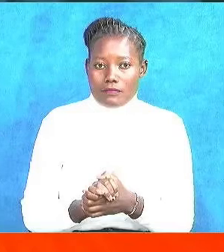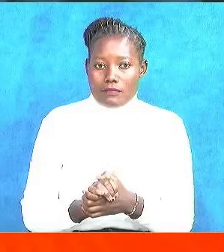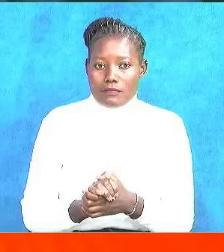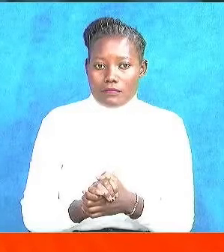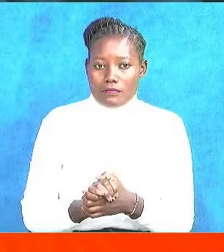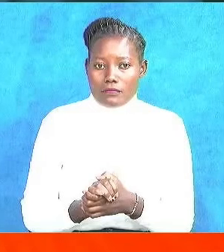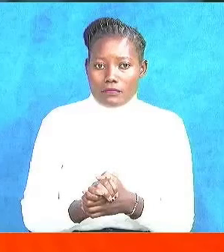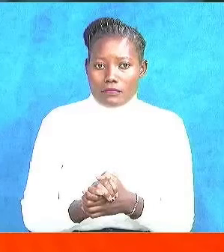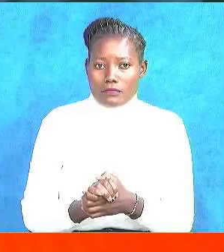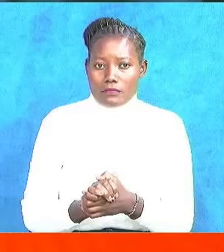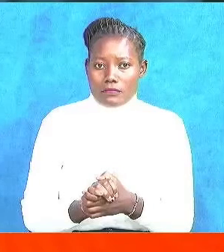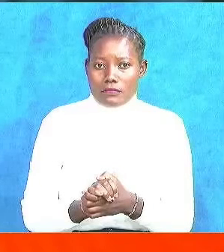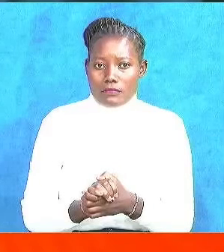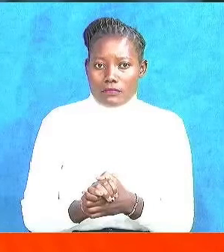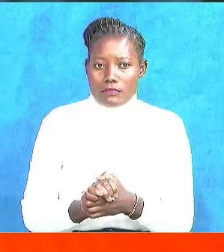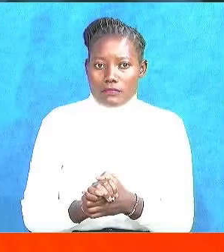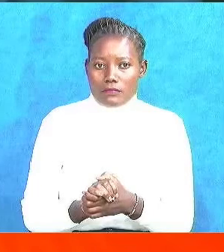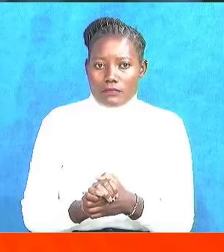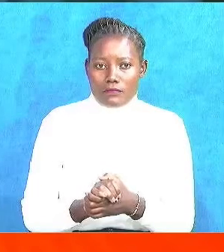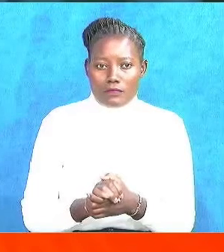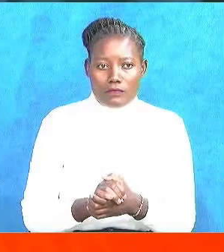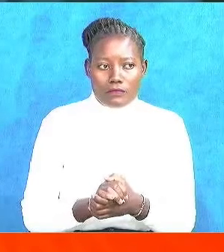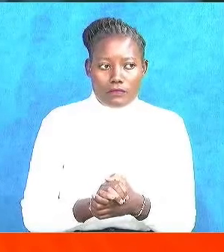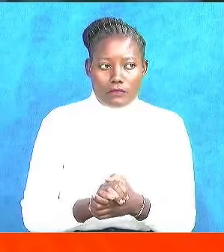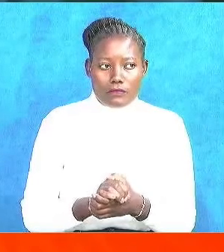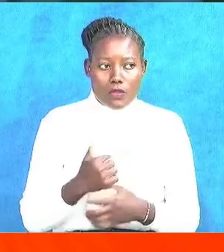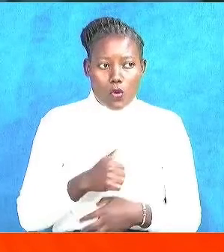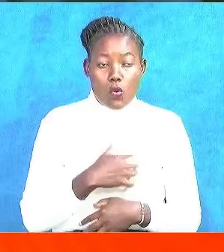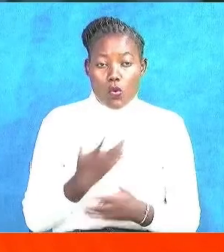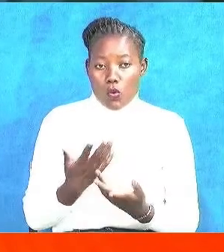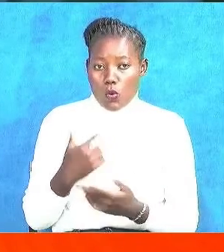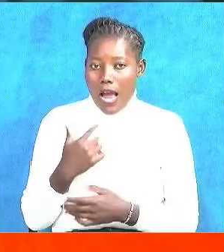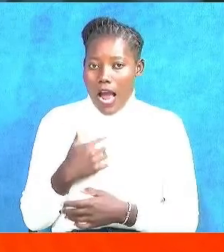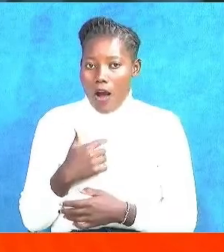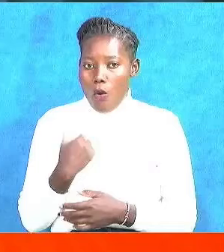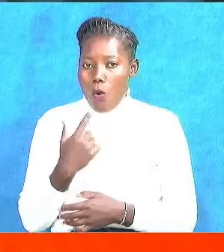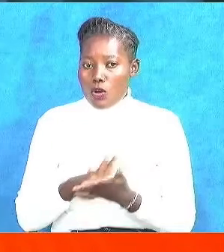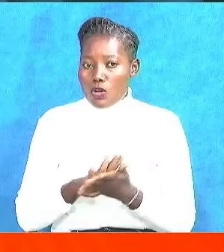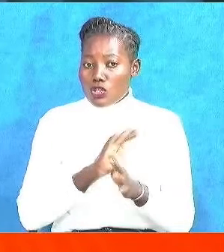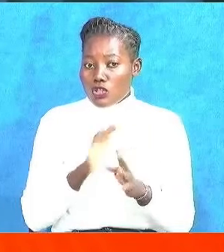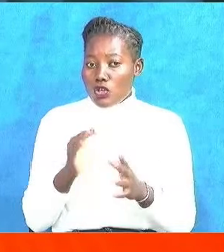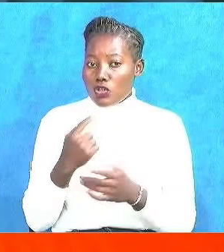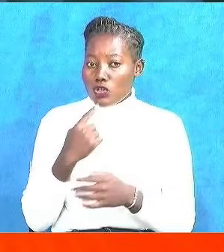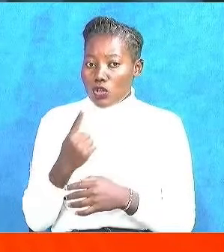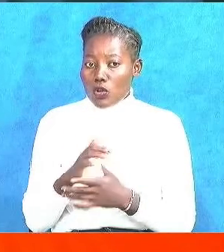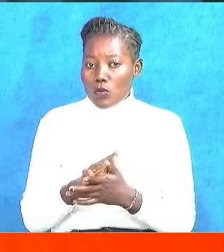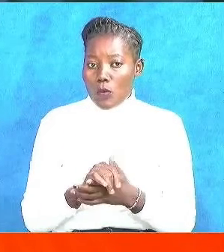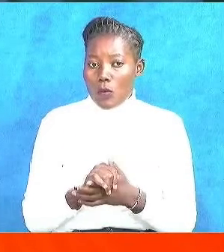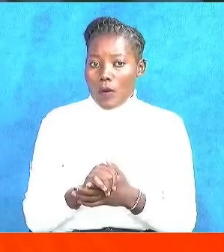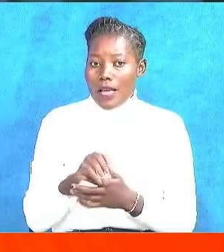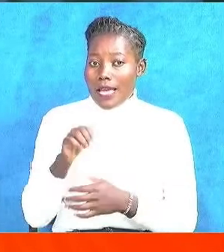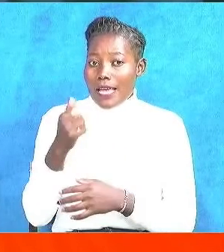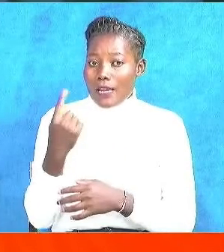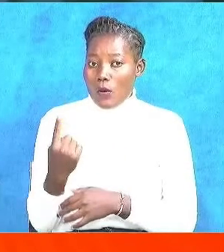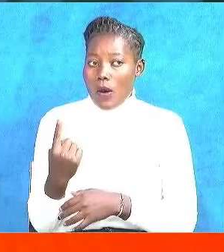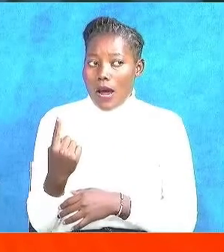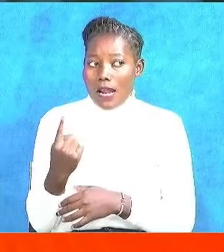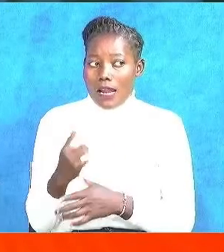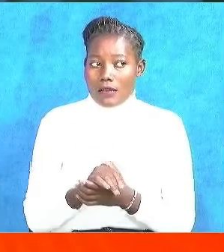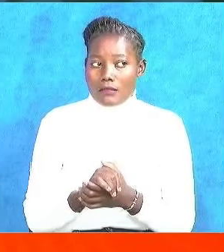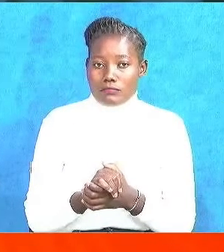We have other candidates like the current governor of Nairobi who was not mentioned by anybody. You know, because these names are based